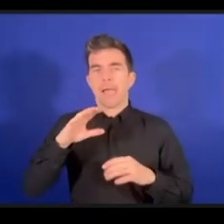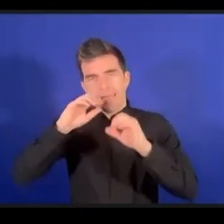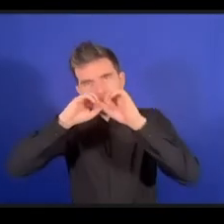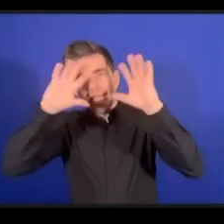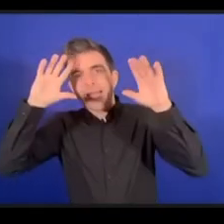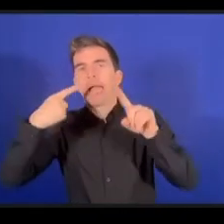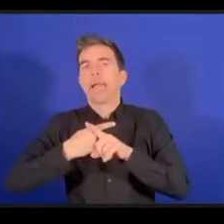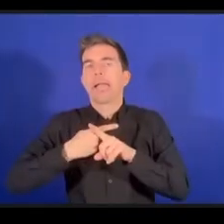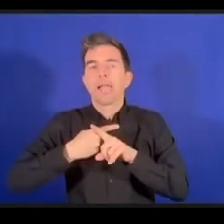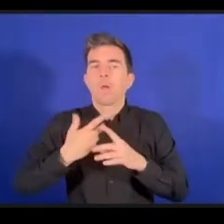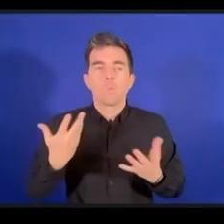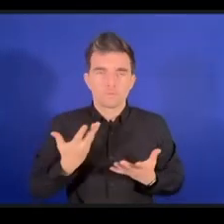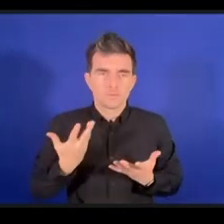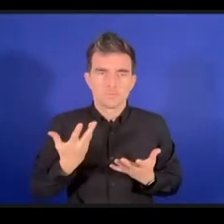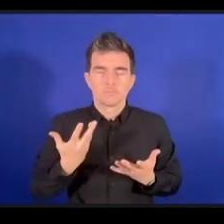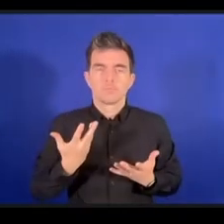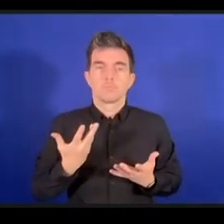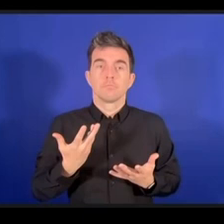好像